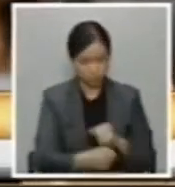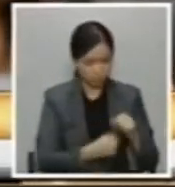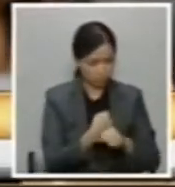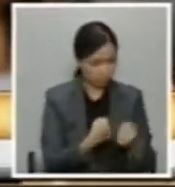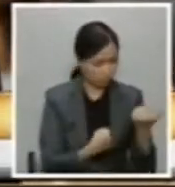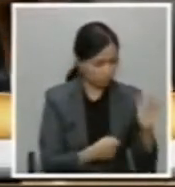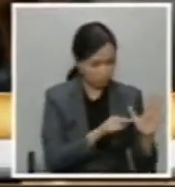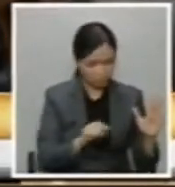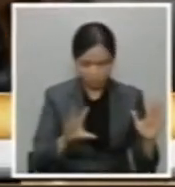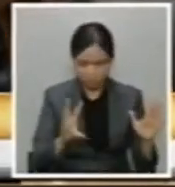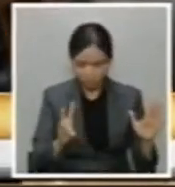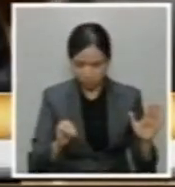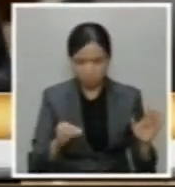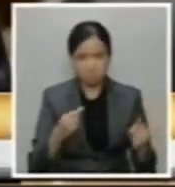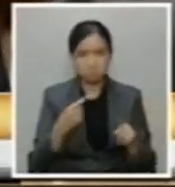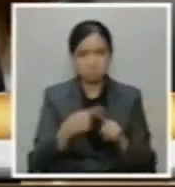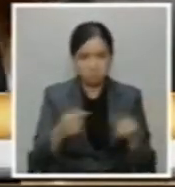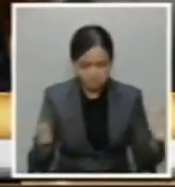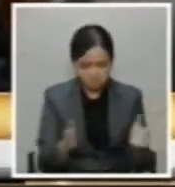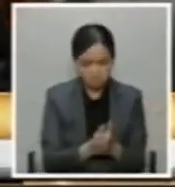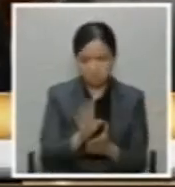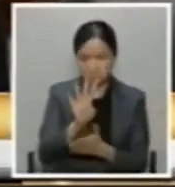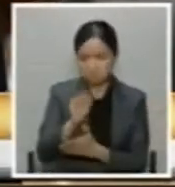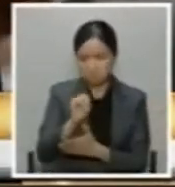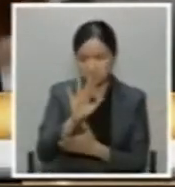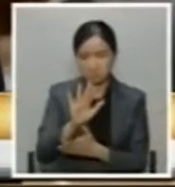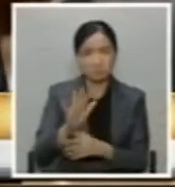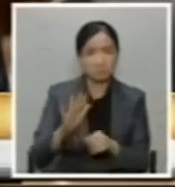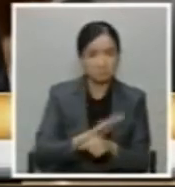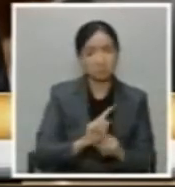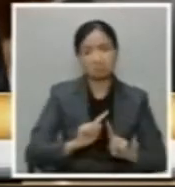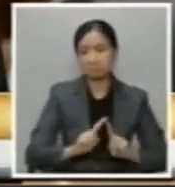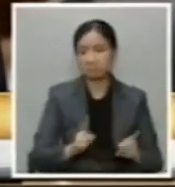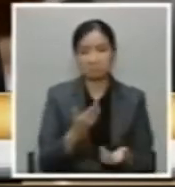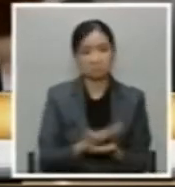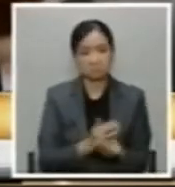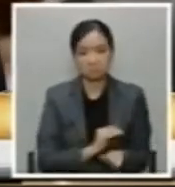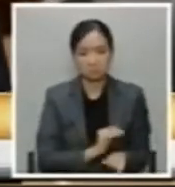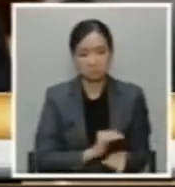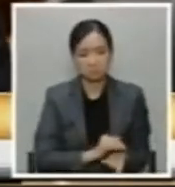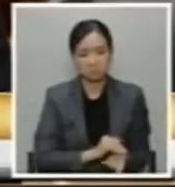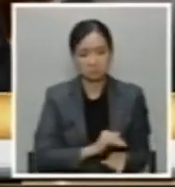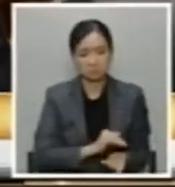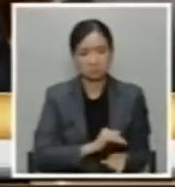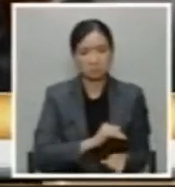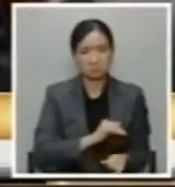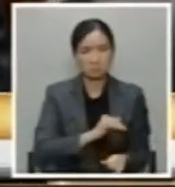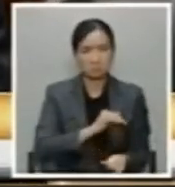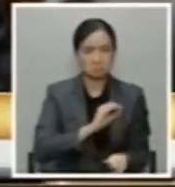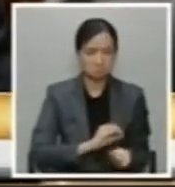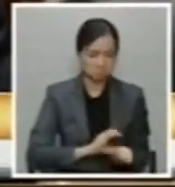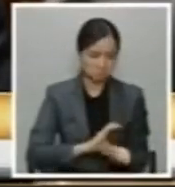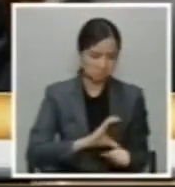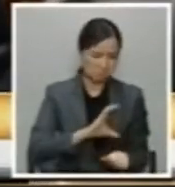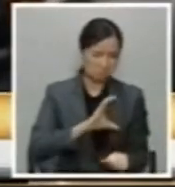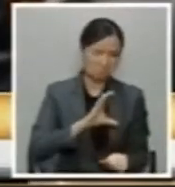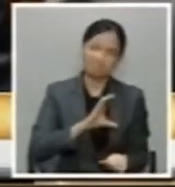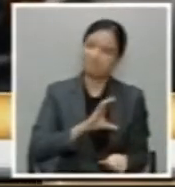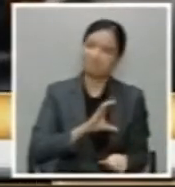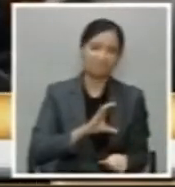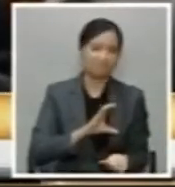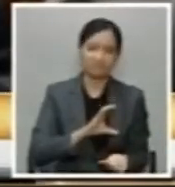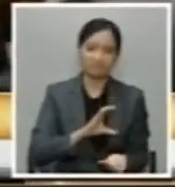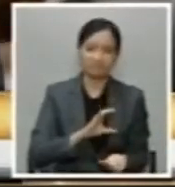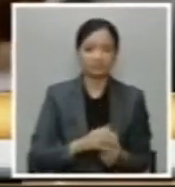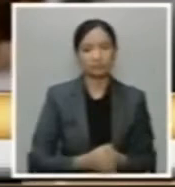60 45ปีเต็มเขาก็ไม่สามารถที่จะออมเงินในปริมาณที่มีผลต่อการ